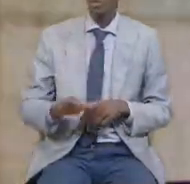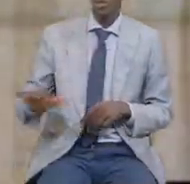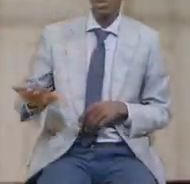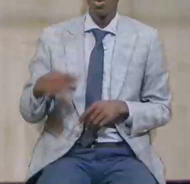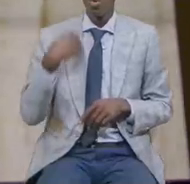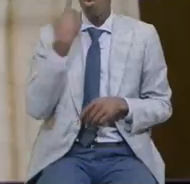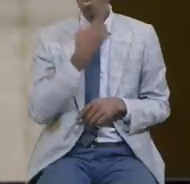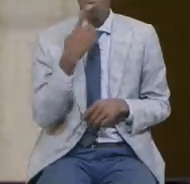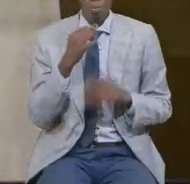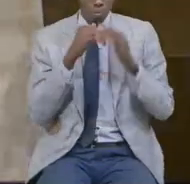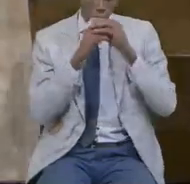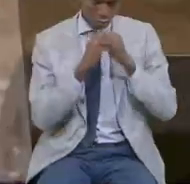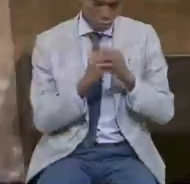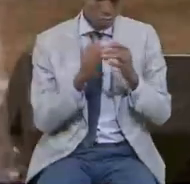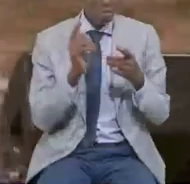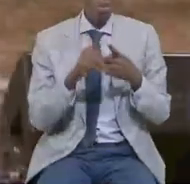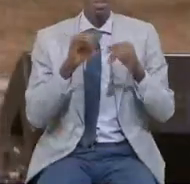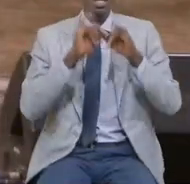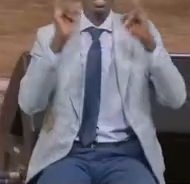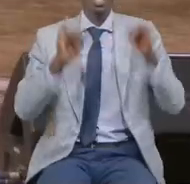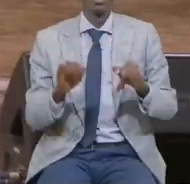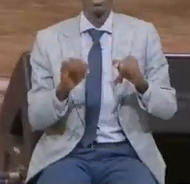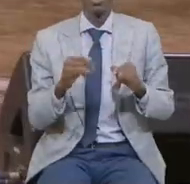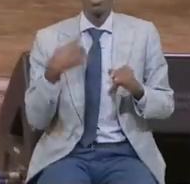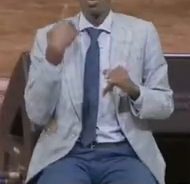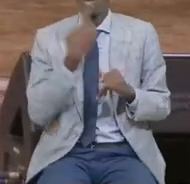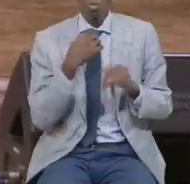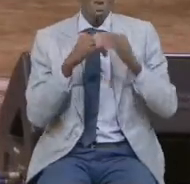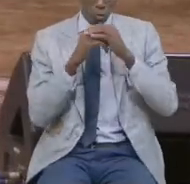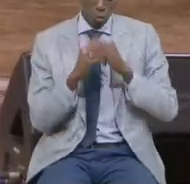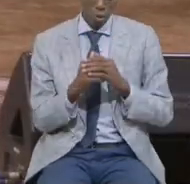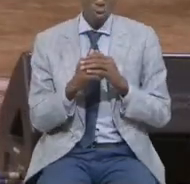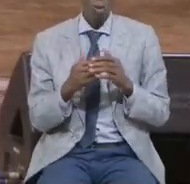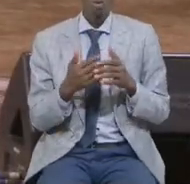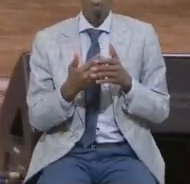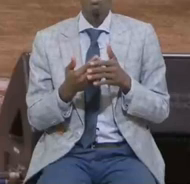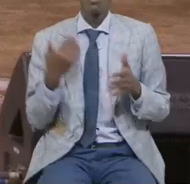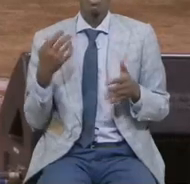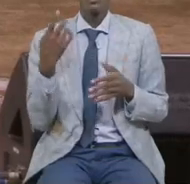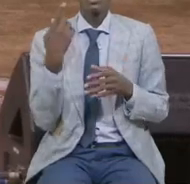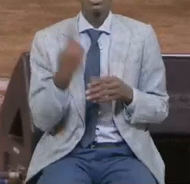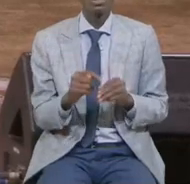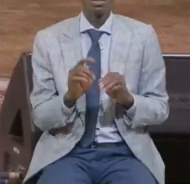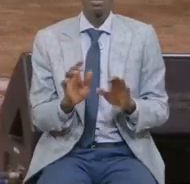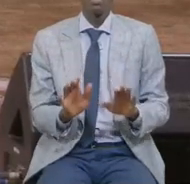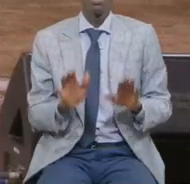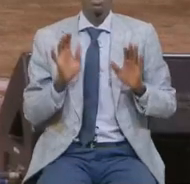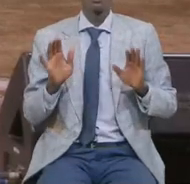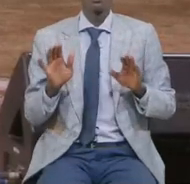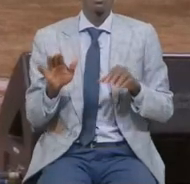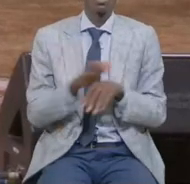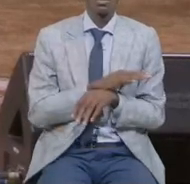et les juifs qui s'étaient prosternés à l'idole, qui s'étaient prosternés